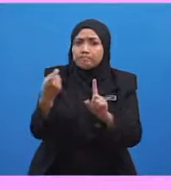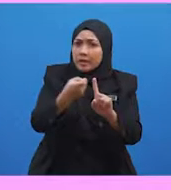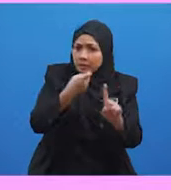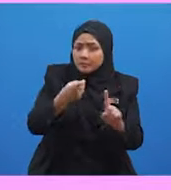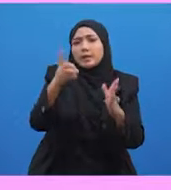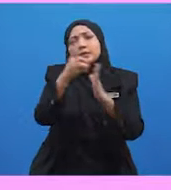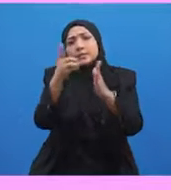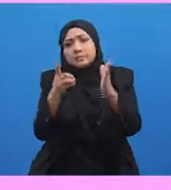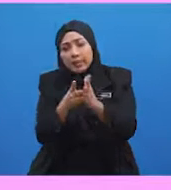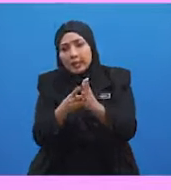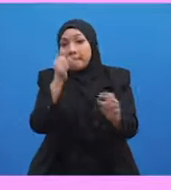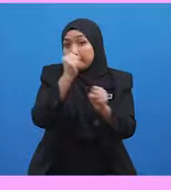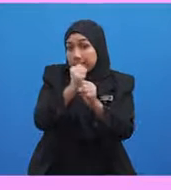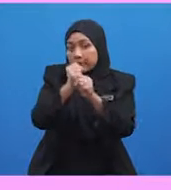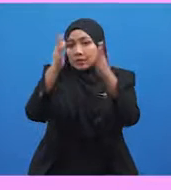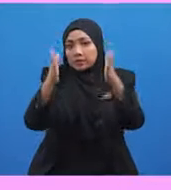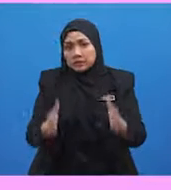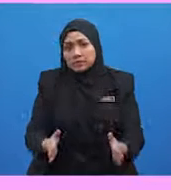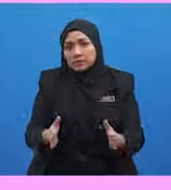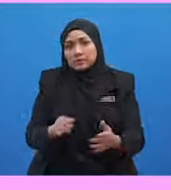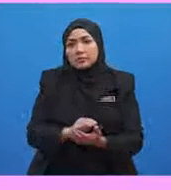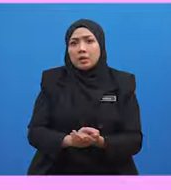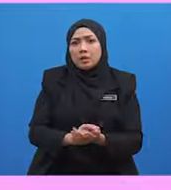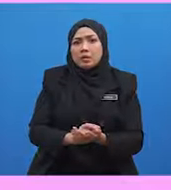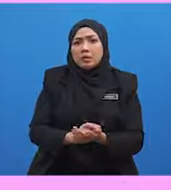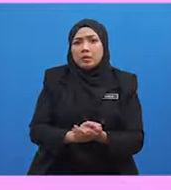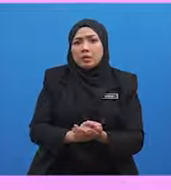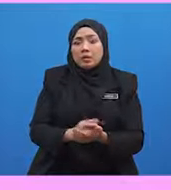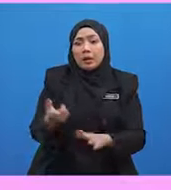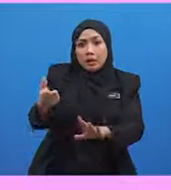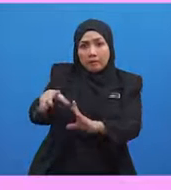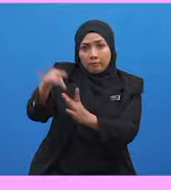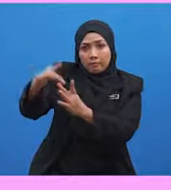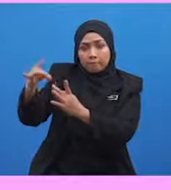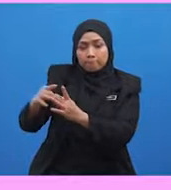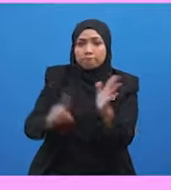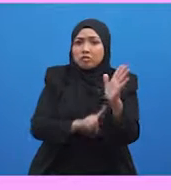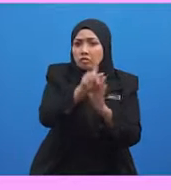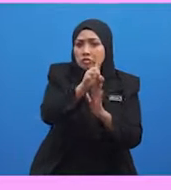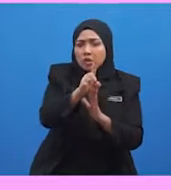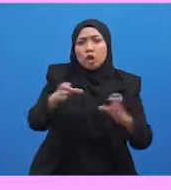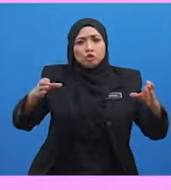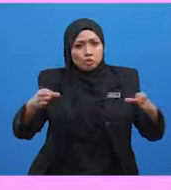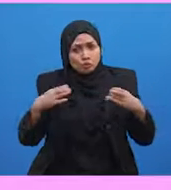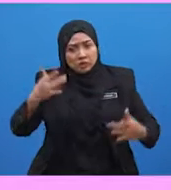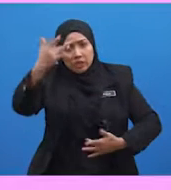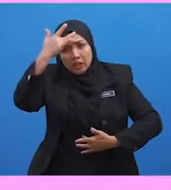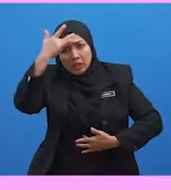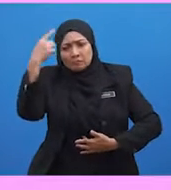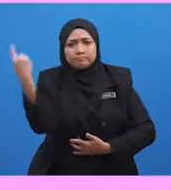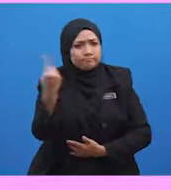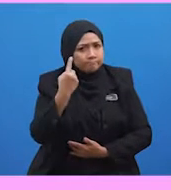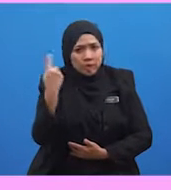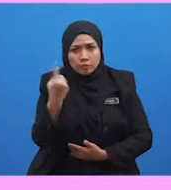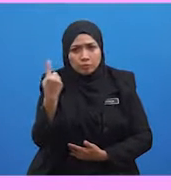pekerja, kadar lantik henti pekerja yang tinggi dan cuti sakit yang kerap, manakala